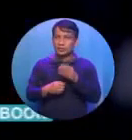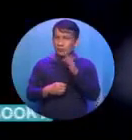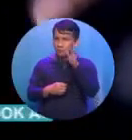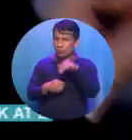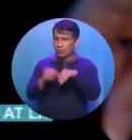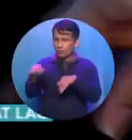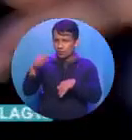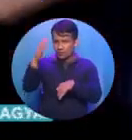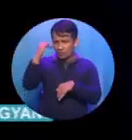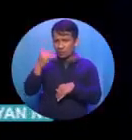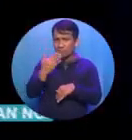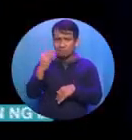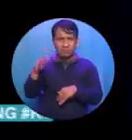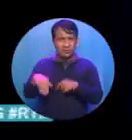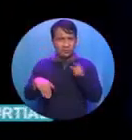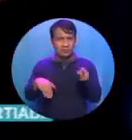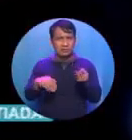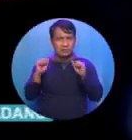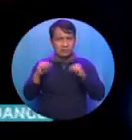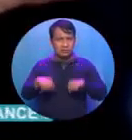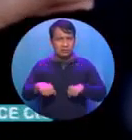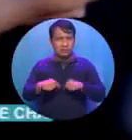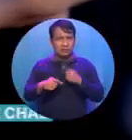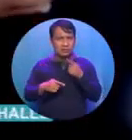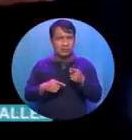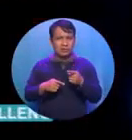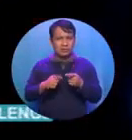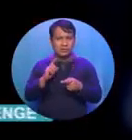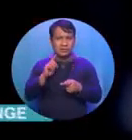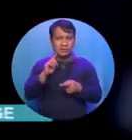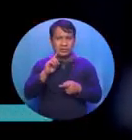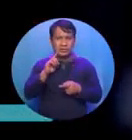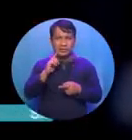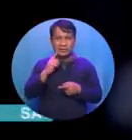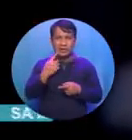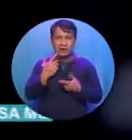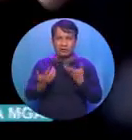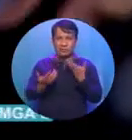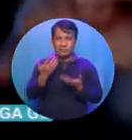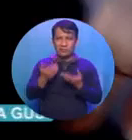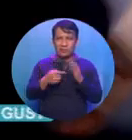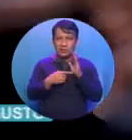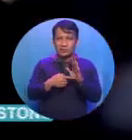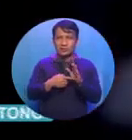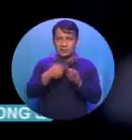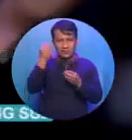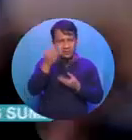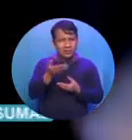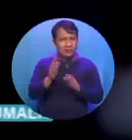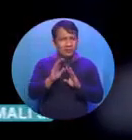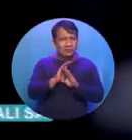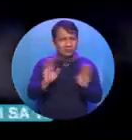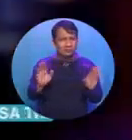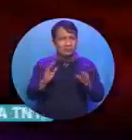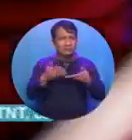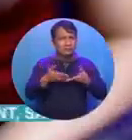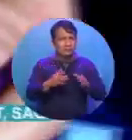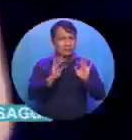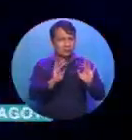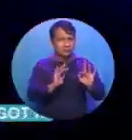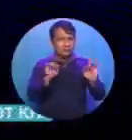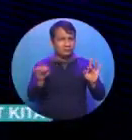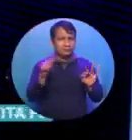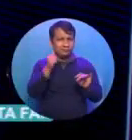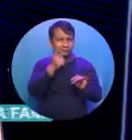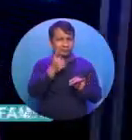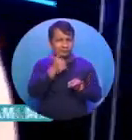lalaki, bakit ka namang ganyan? Dapat ka better, pero bitter yan idol. Huwag kang ganon, siguro lang di talaga kayo bagay. Maawa ka naman